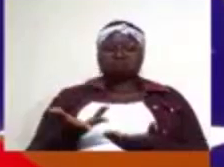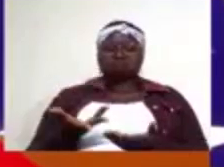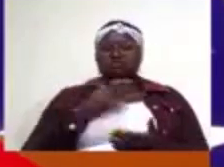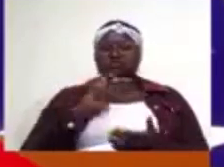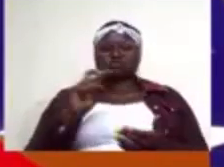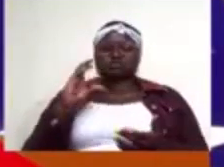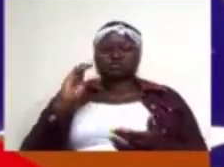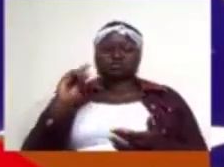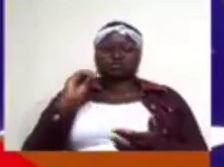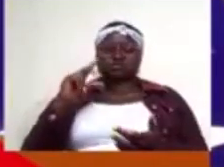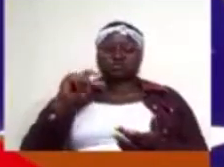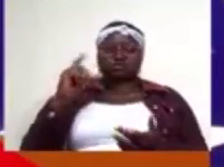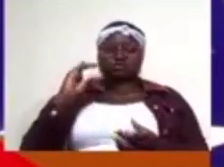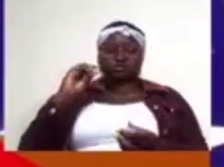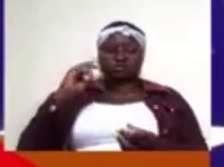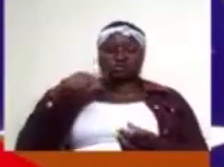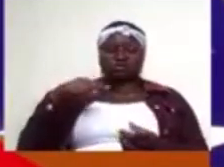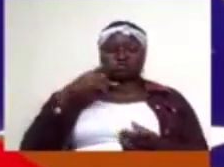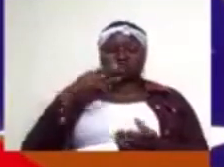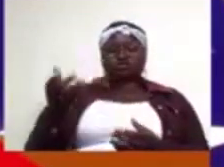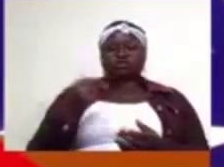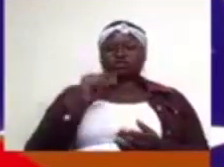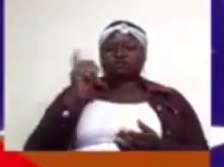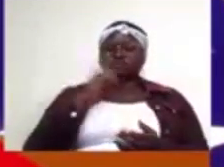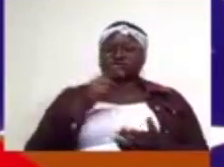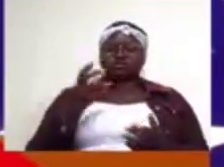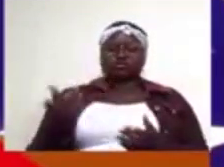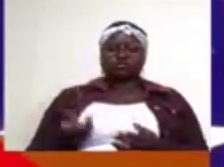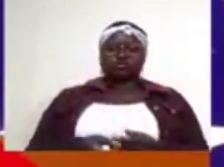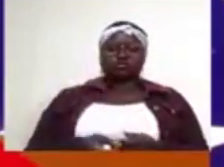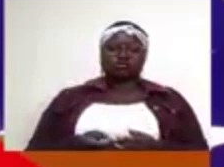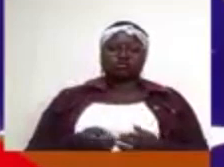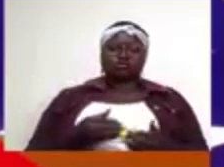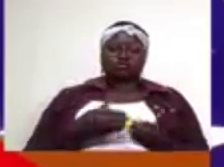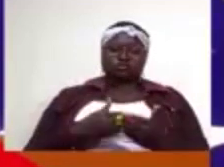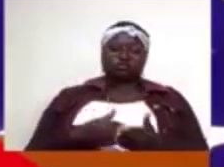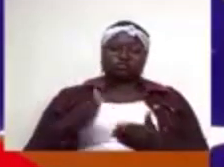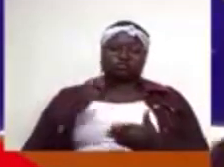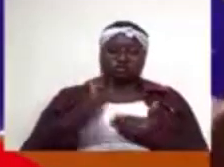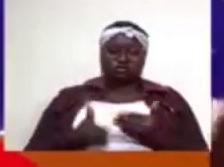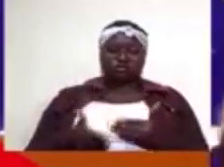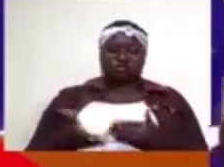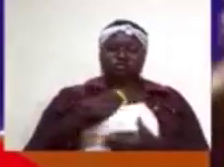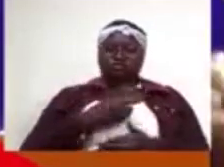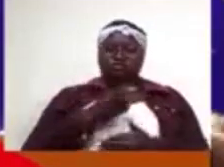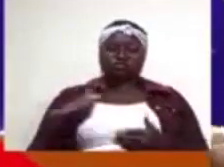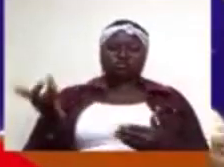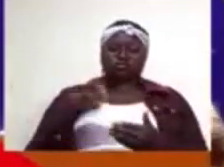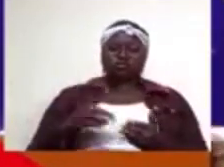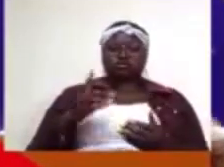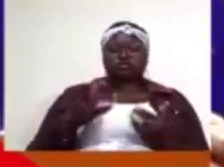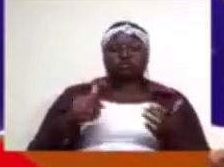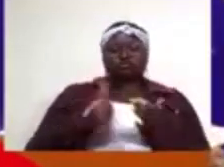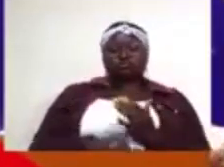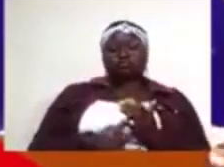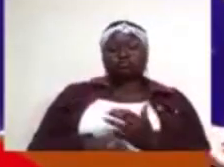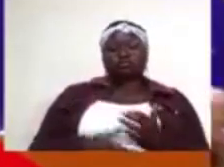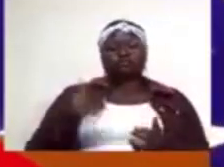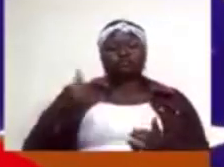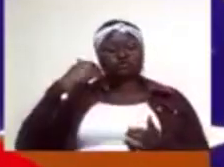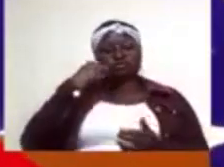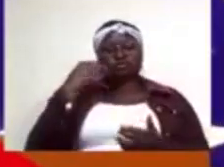aikira kiyoduni ya kona akona ni ya kinya mwisho. Udogini kure na disorders, wakora kore ya duma kora umari ya